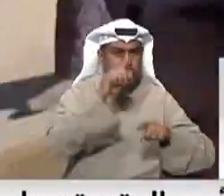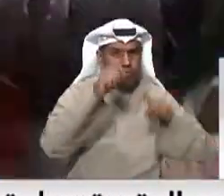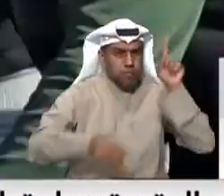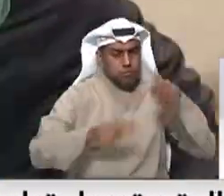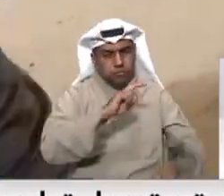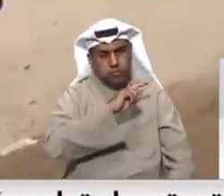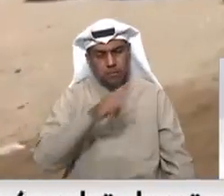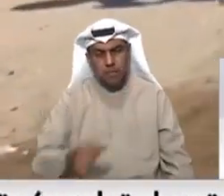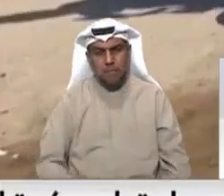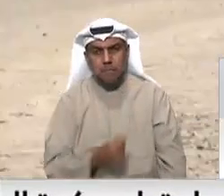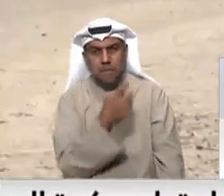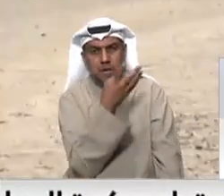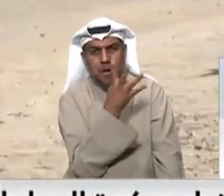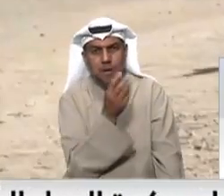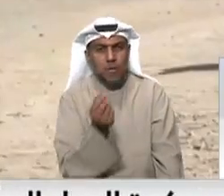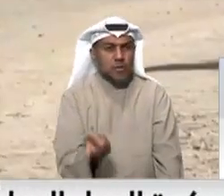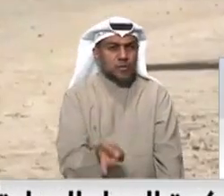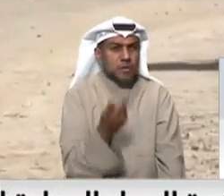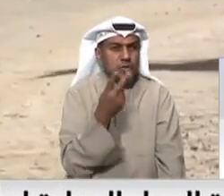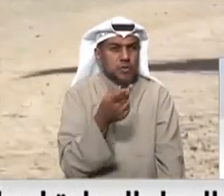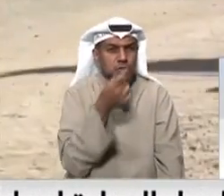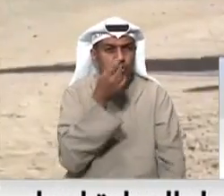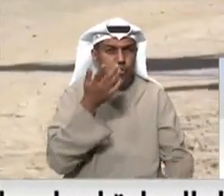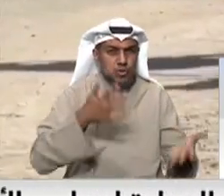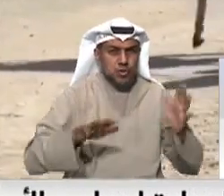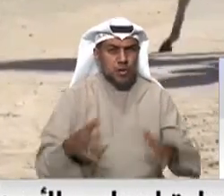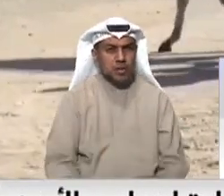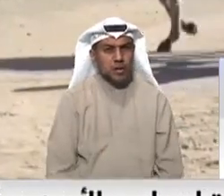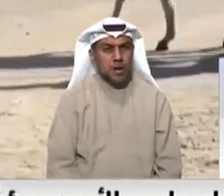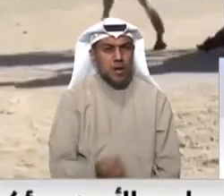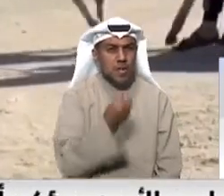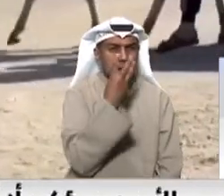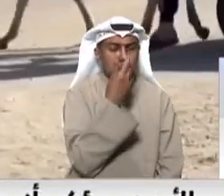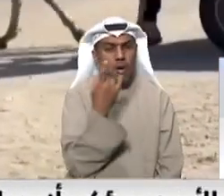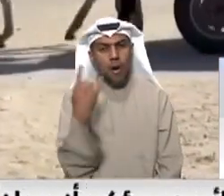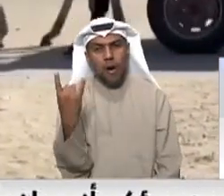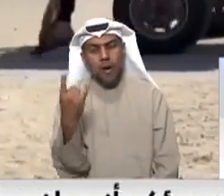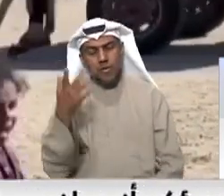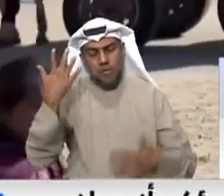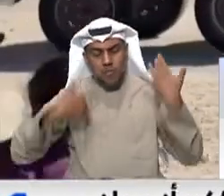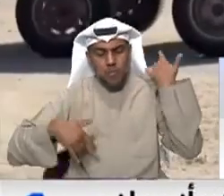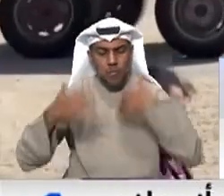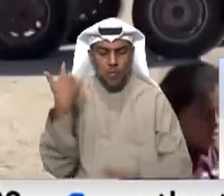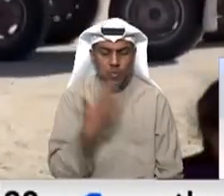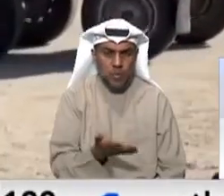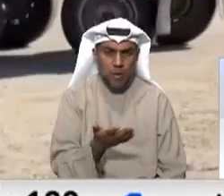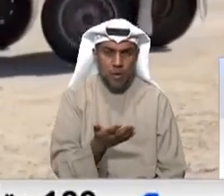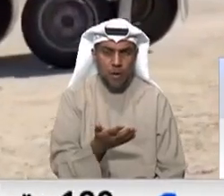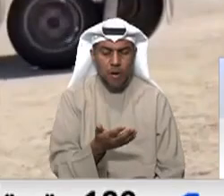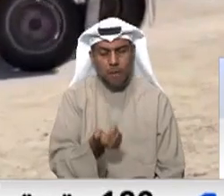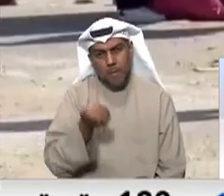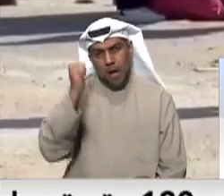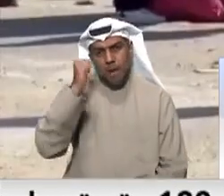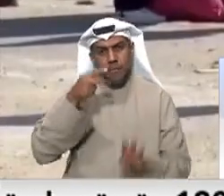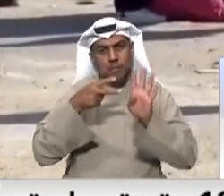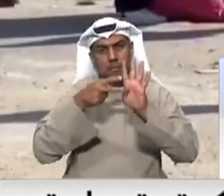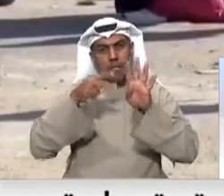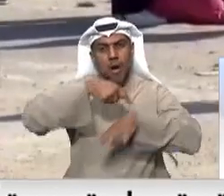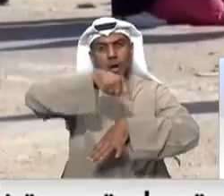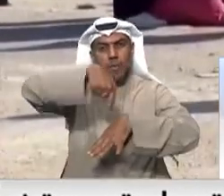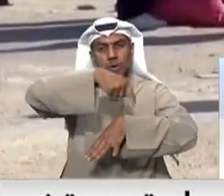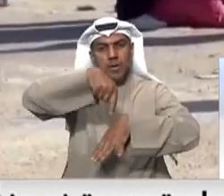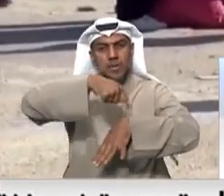و74 شهيدا و310 مصابين خلال ال 24 ساعه